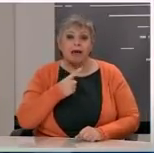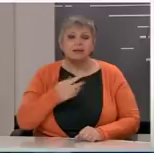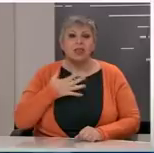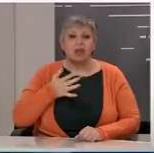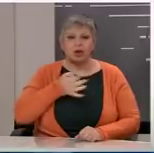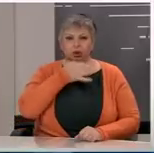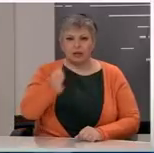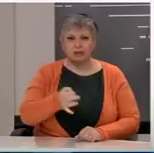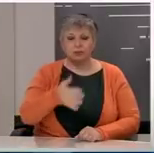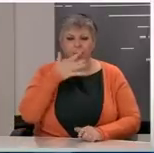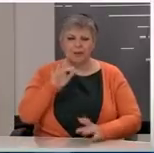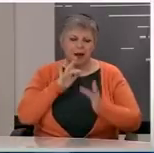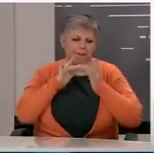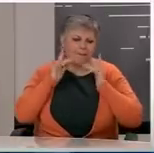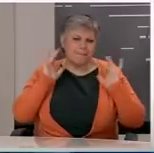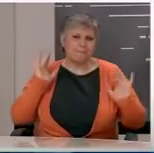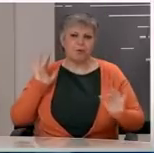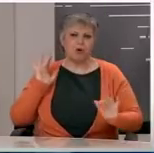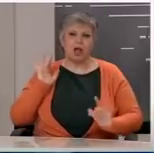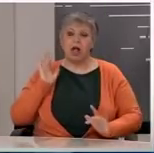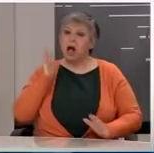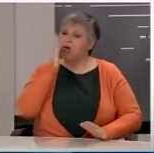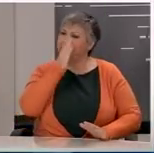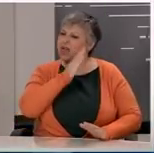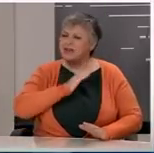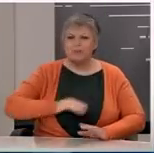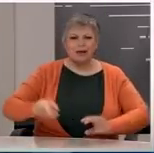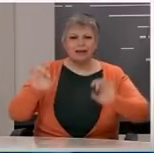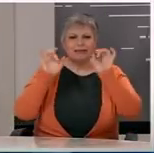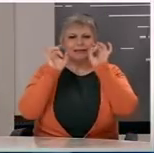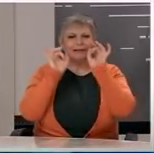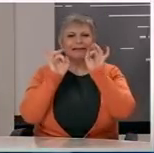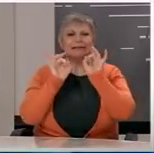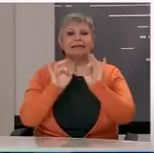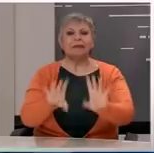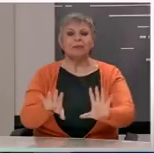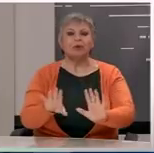κρυστάλλινο, κρυστάλλινο. Σας προκαλώ για οτιδήποτε.